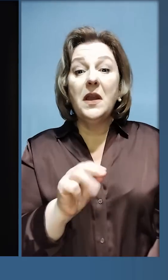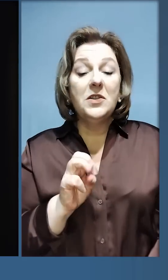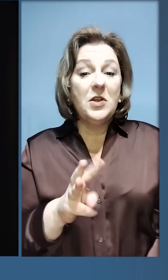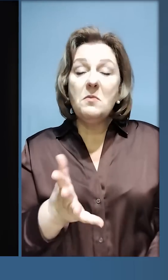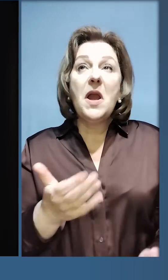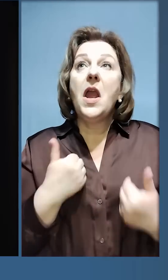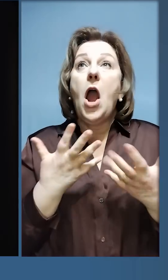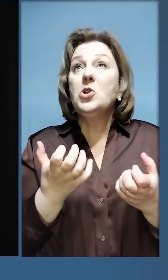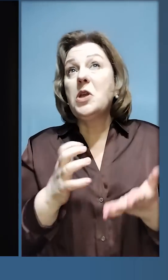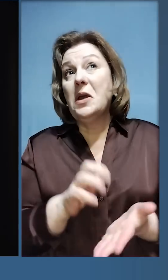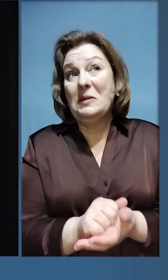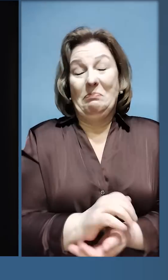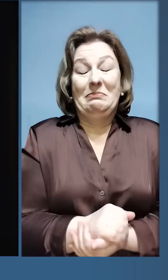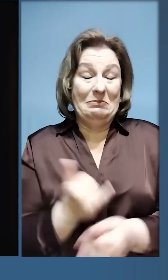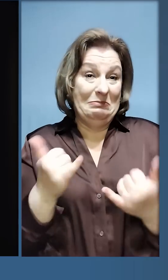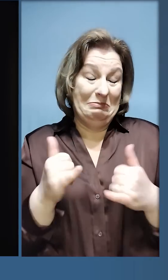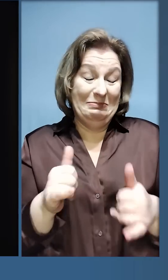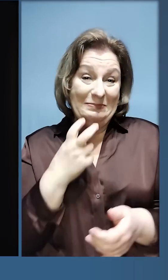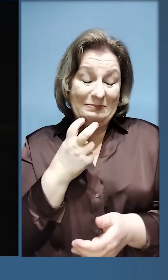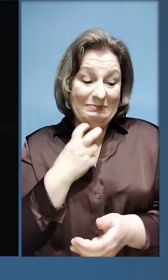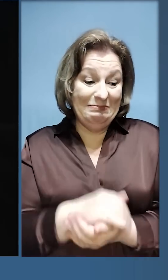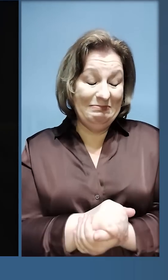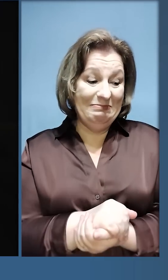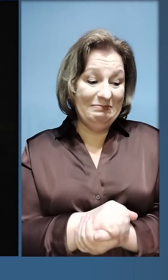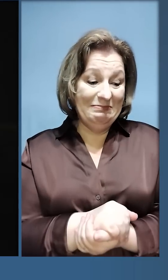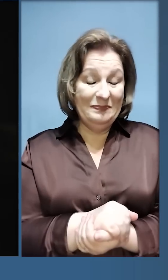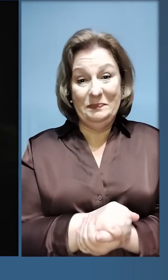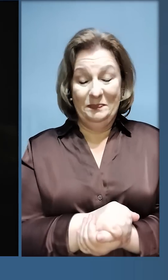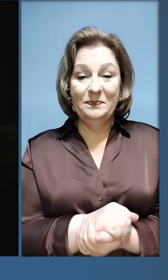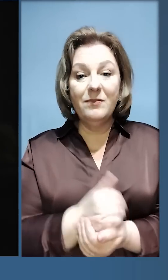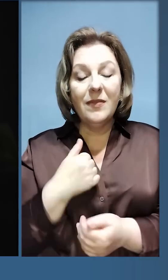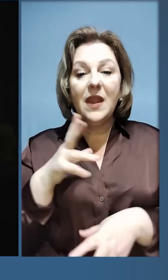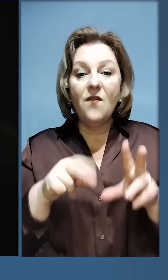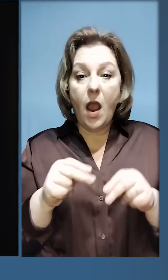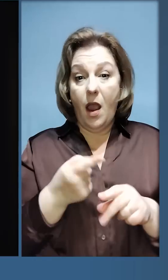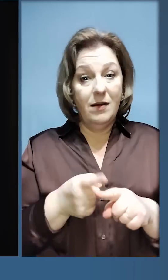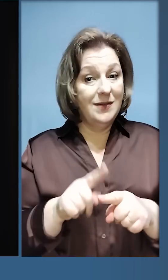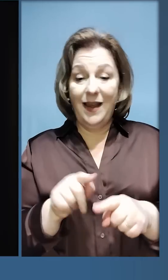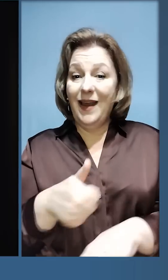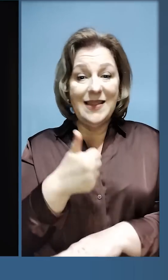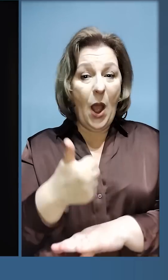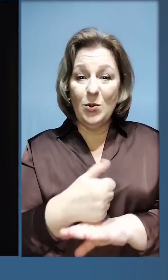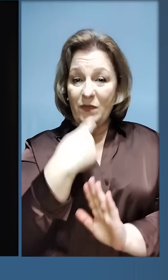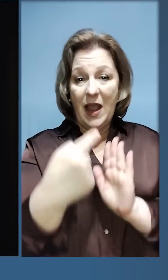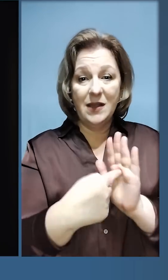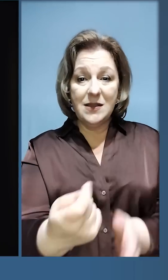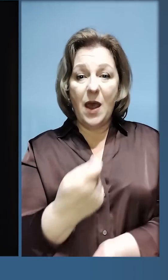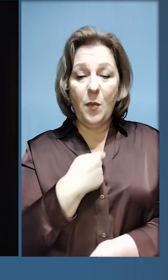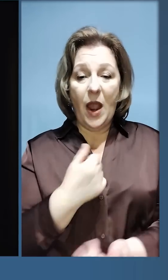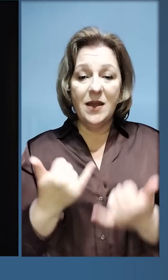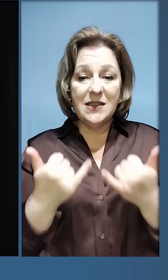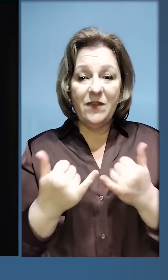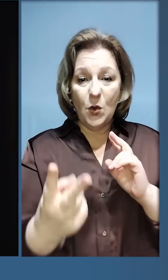Чим я взагалі займаюся? Я вважаю, що це найголовніше